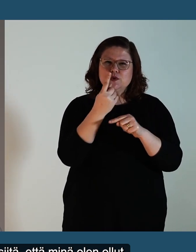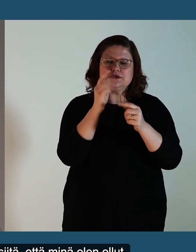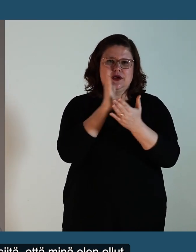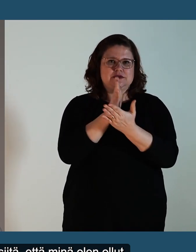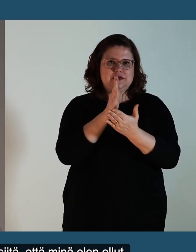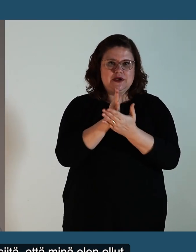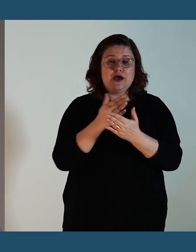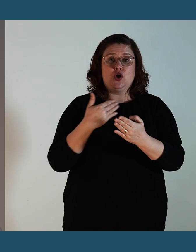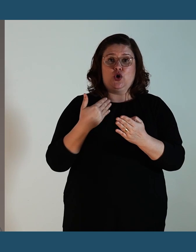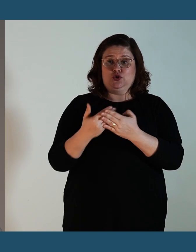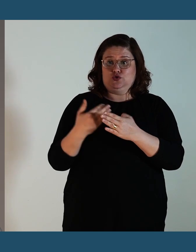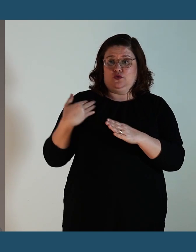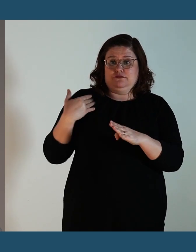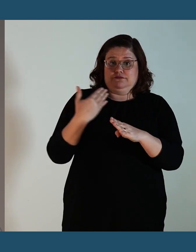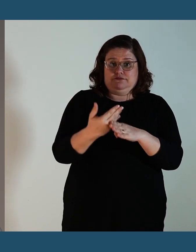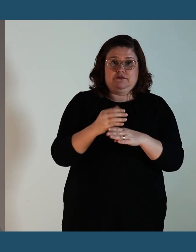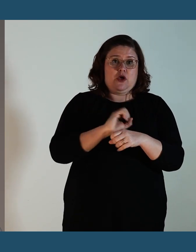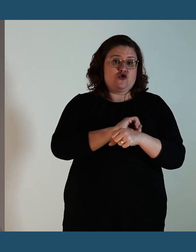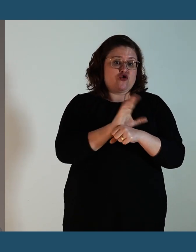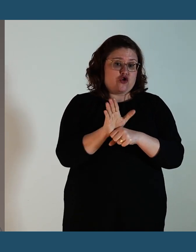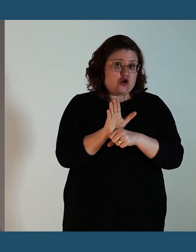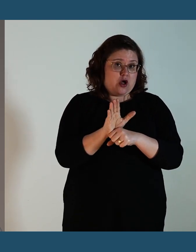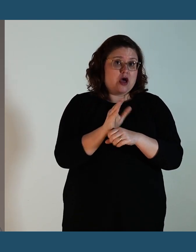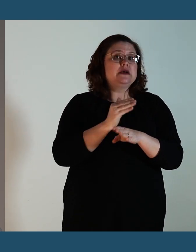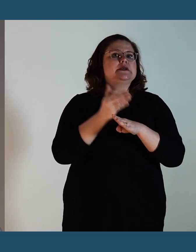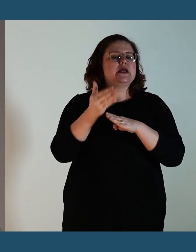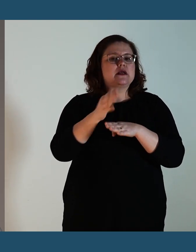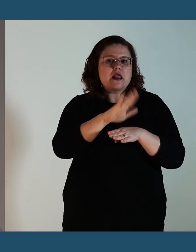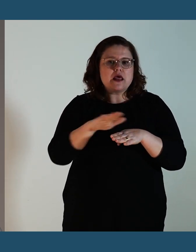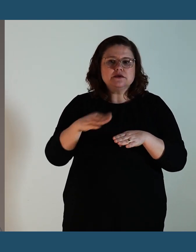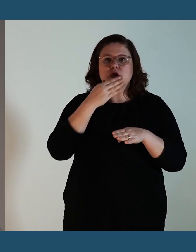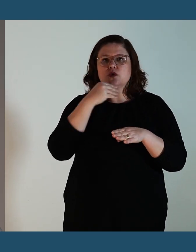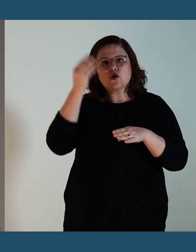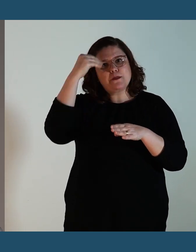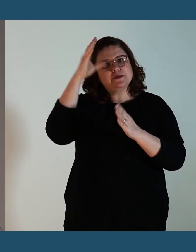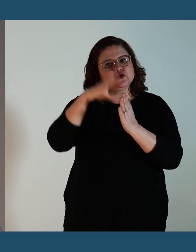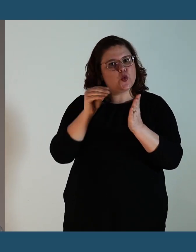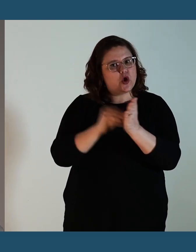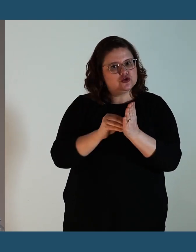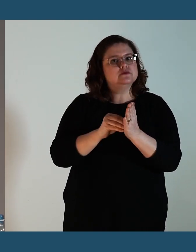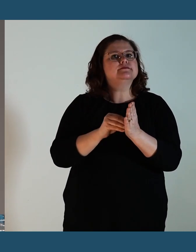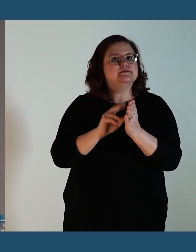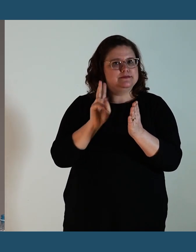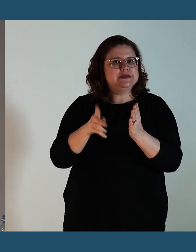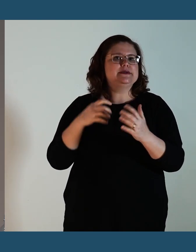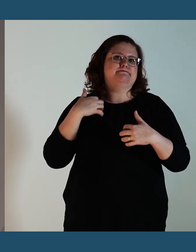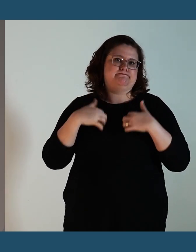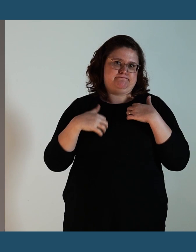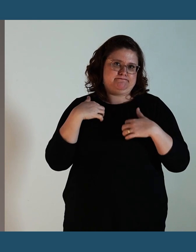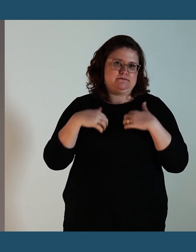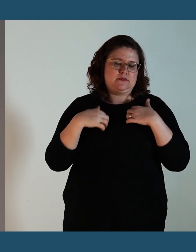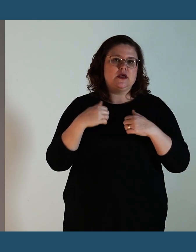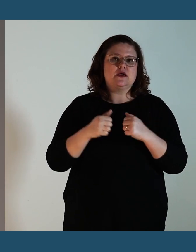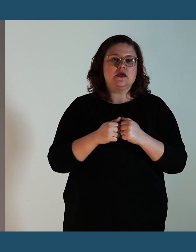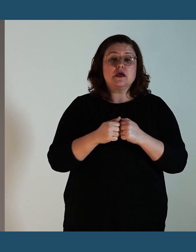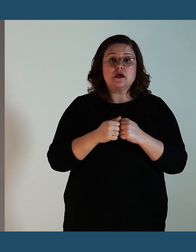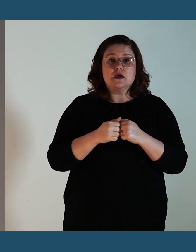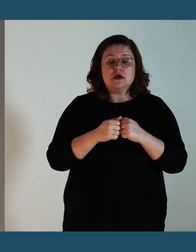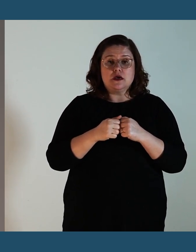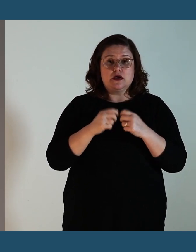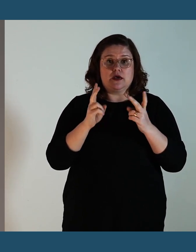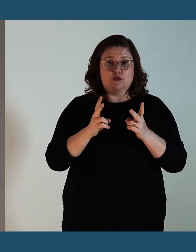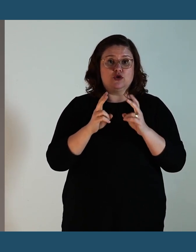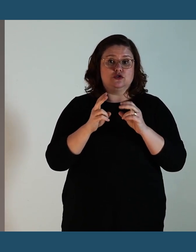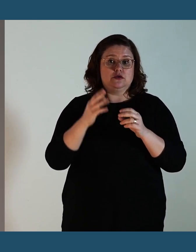siitä, että mä oon ollut aika huolissani tämän koronan jälkeen varsinkin meidän lasten ja nuorten oppimistuloksista. Ja ne on merkitystä myöskin